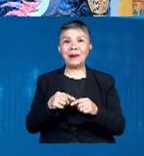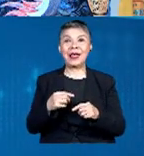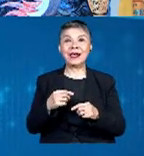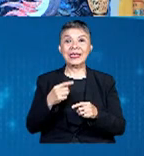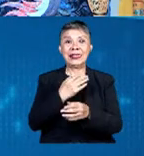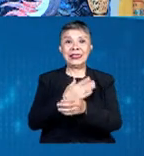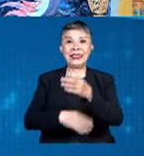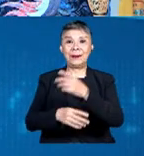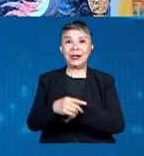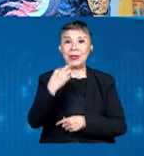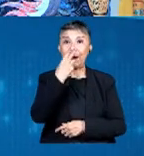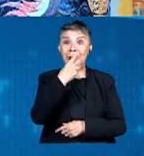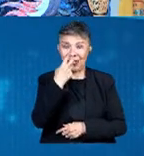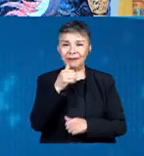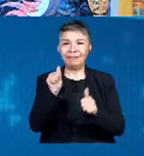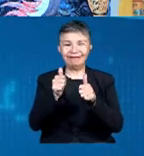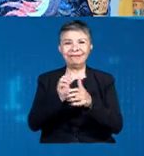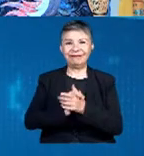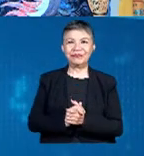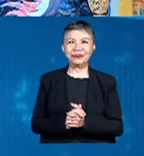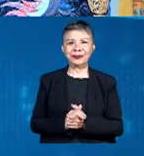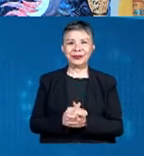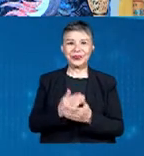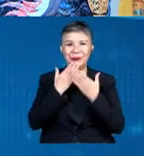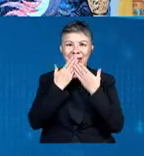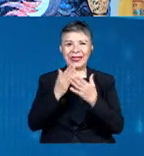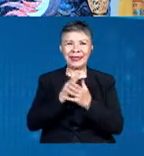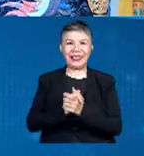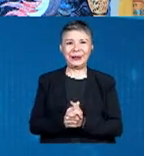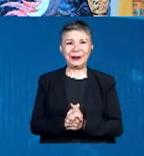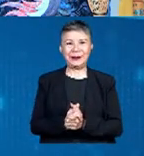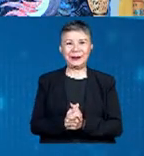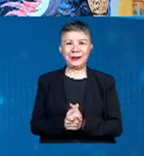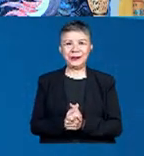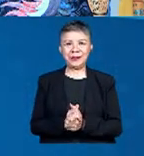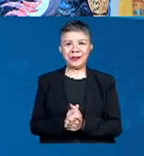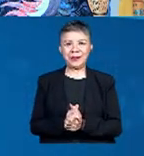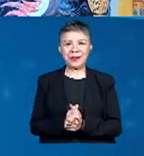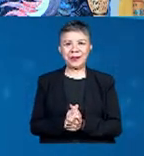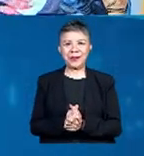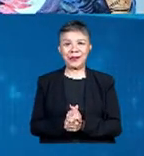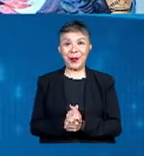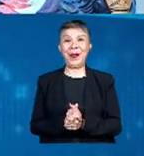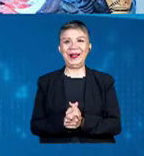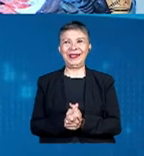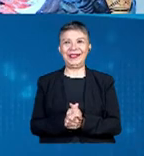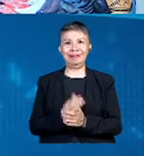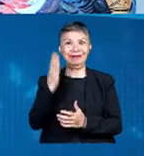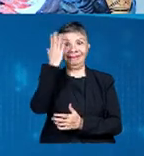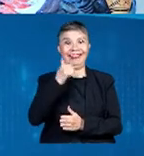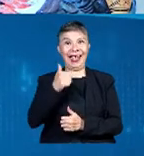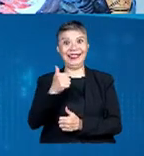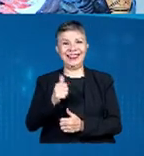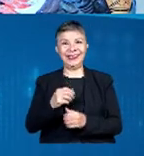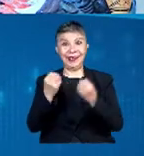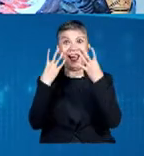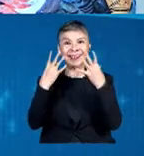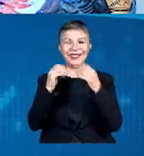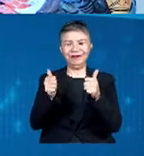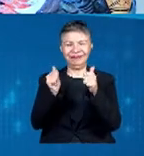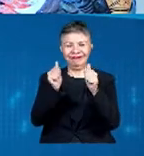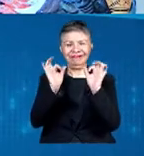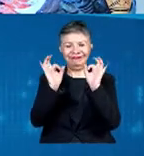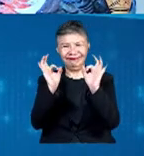yang mungkin saat ini sedang menyaksikan. Ya, terima kasih Pak Chandra. Ya, aslinya sudah kelihatan? Sudah Pak, cukup jelas.